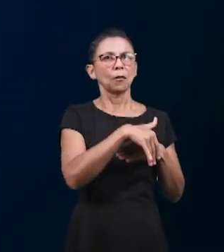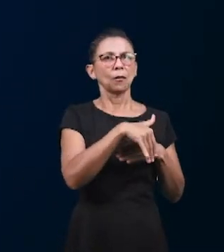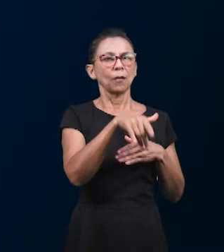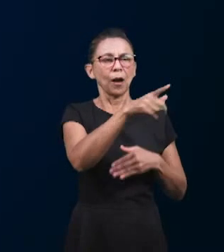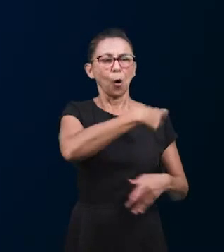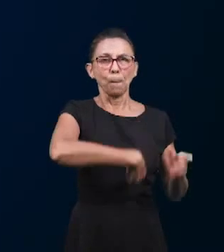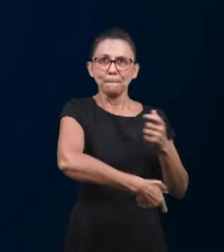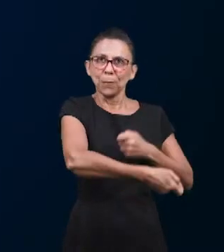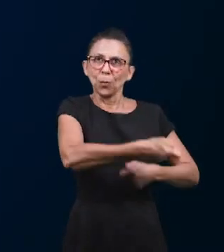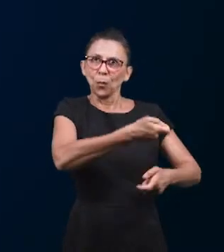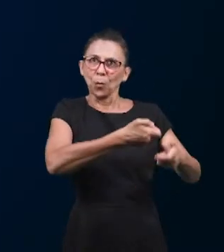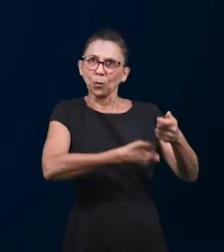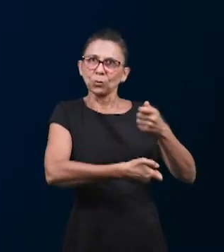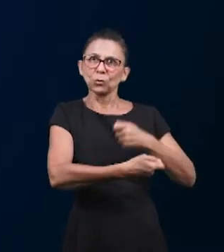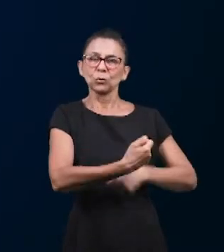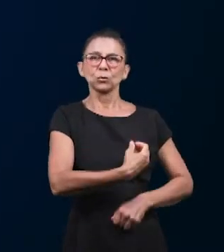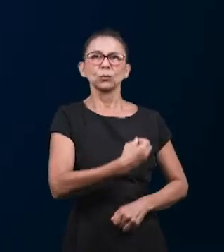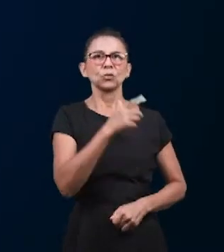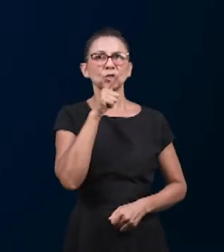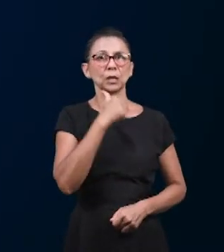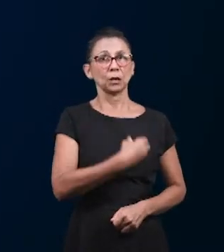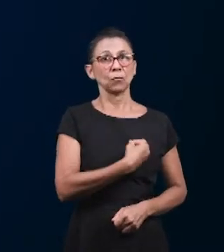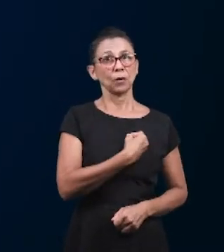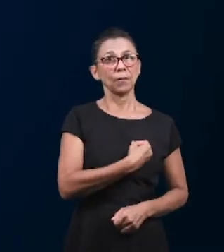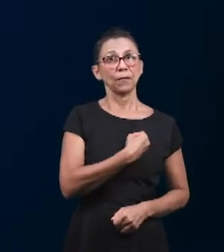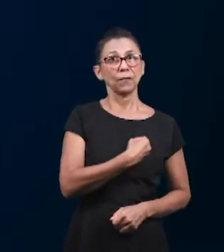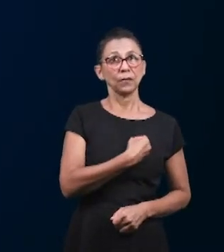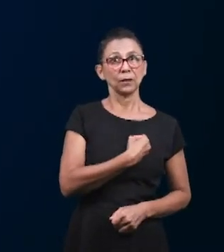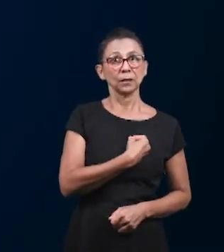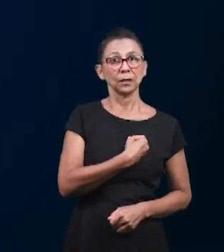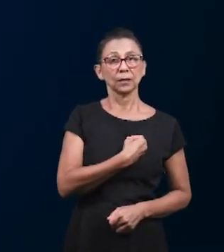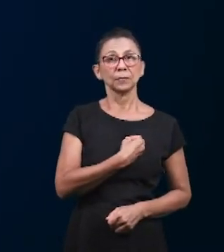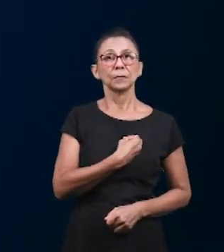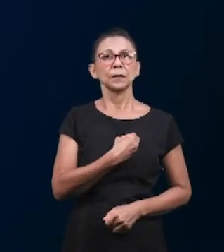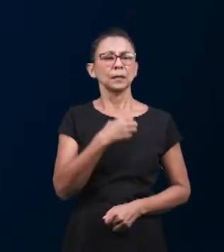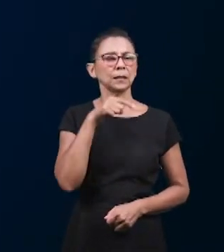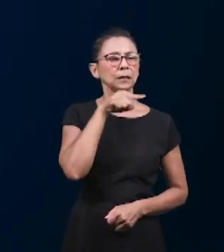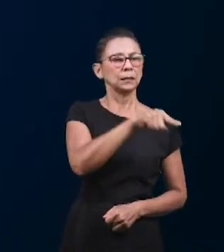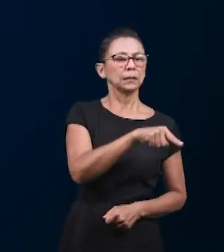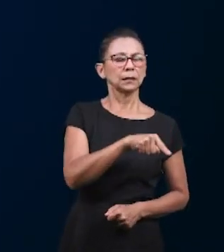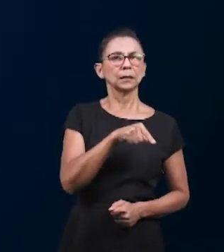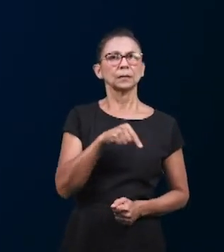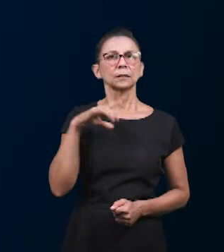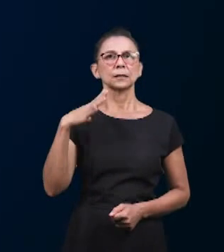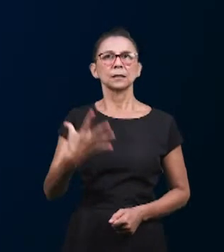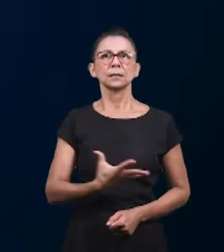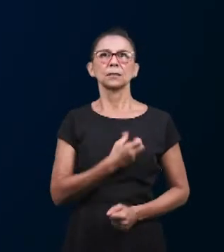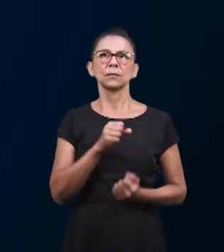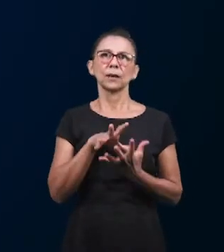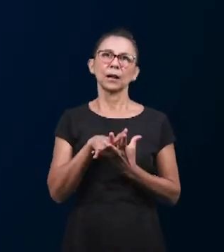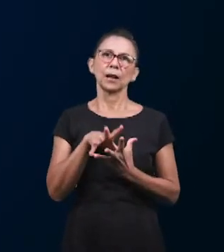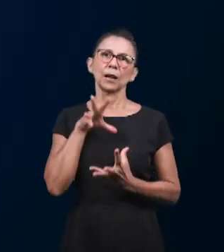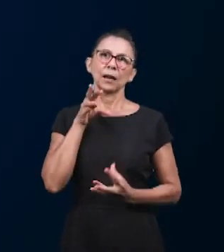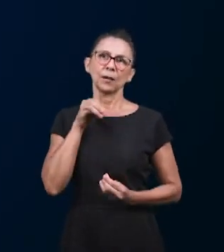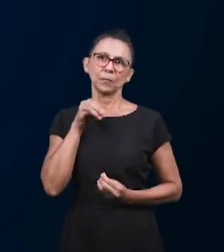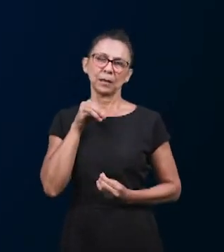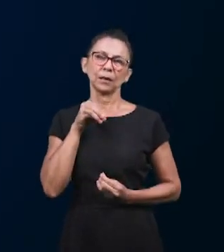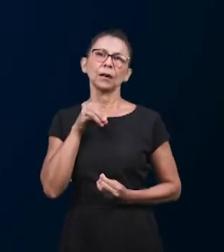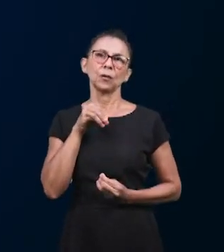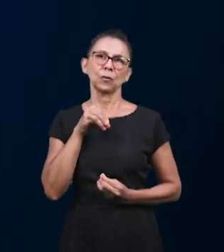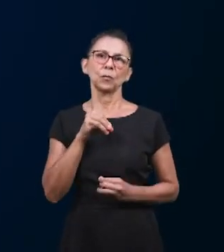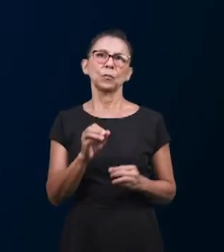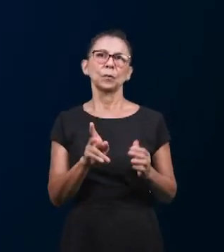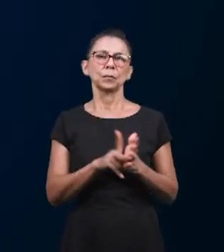e fare che lei conoscesse il dono di Dio, il nostro Salvatore Gesù, e la fonte dell'acqua viva